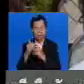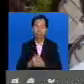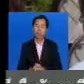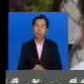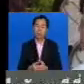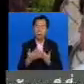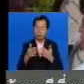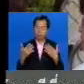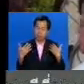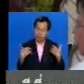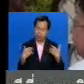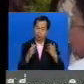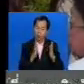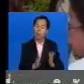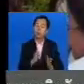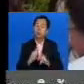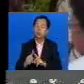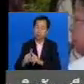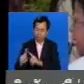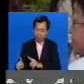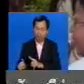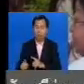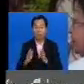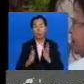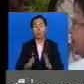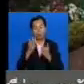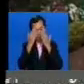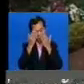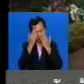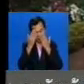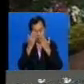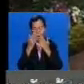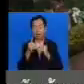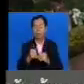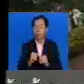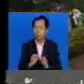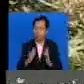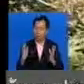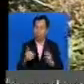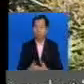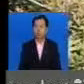นอกจากนี้ยังมีคนในตระกูลบุญนาคและชาวไทยมุสลิมเข้าร่วมงานเป็นจำนวนมาก